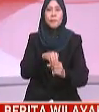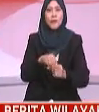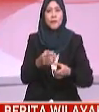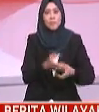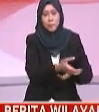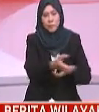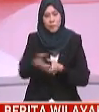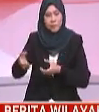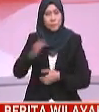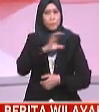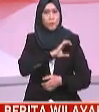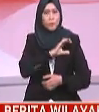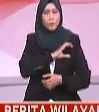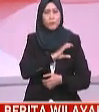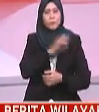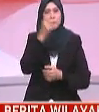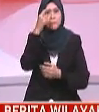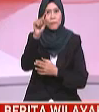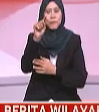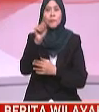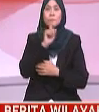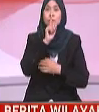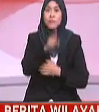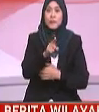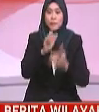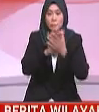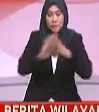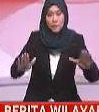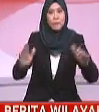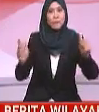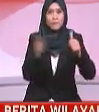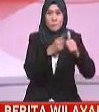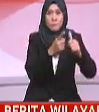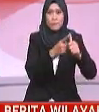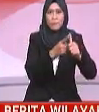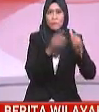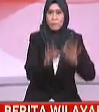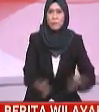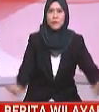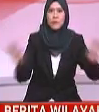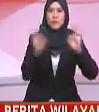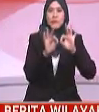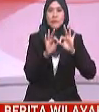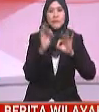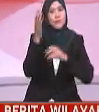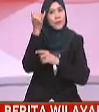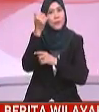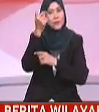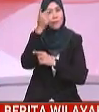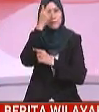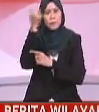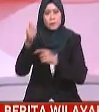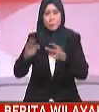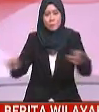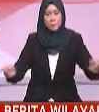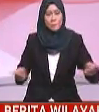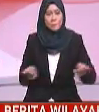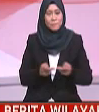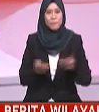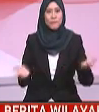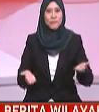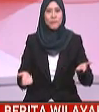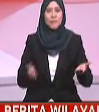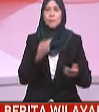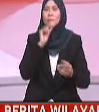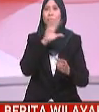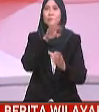bomber, polis dan sebagainya, untuk memastikan safety first yang penting. Sebab sekitar ni tak